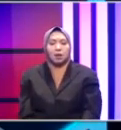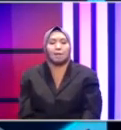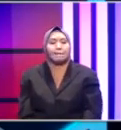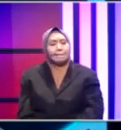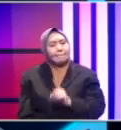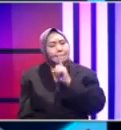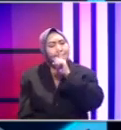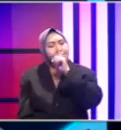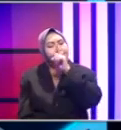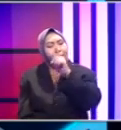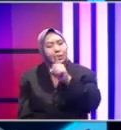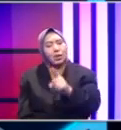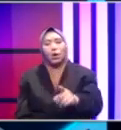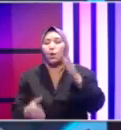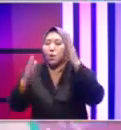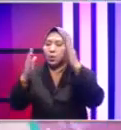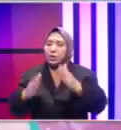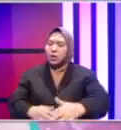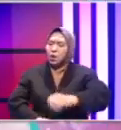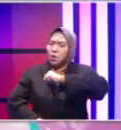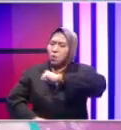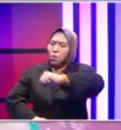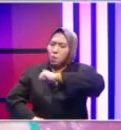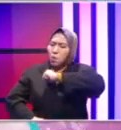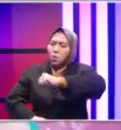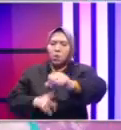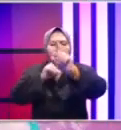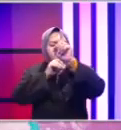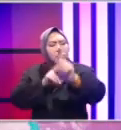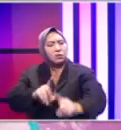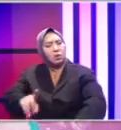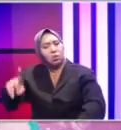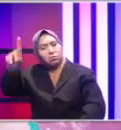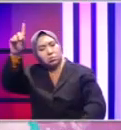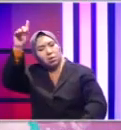Hai Infinite ladzina you